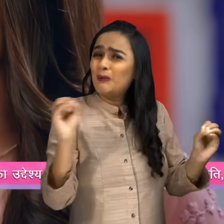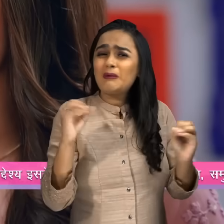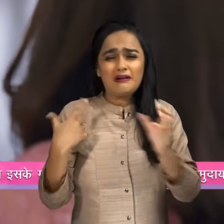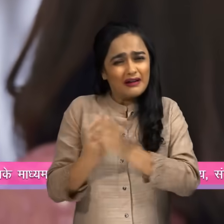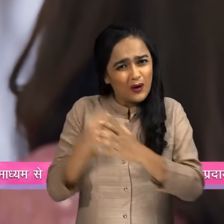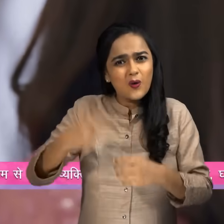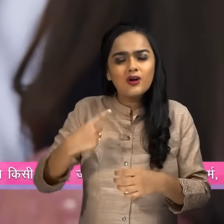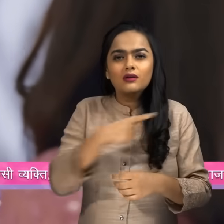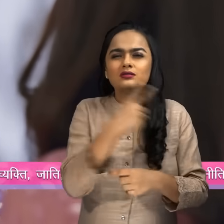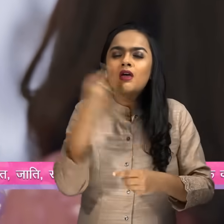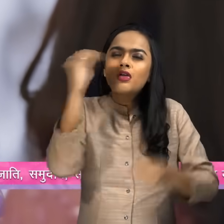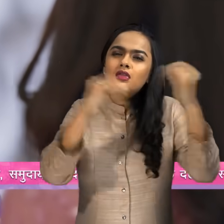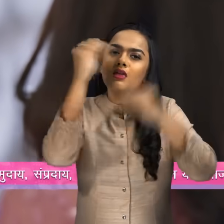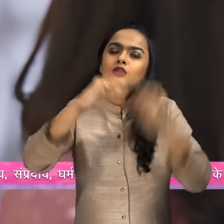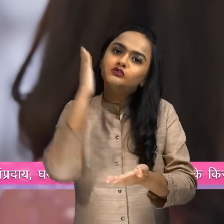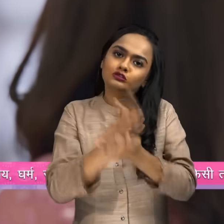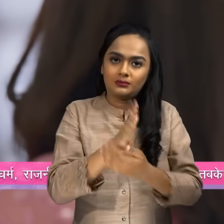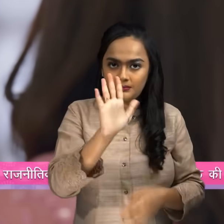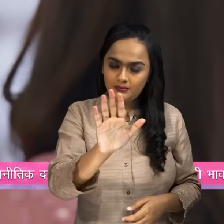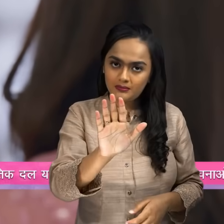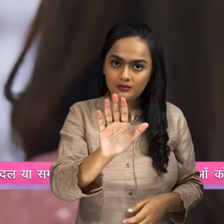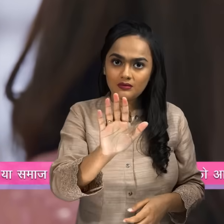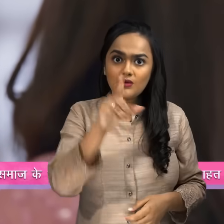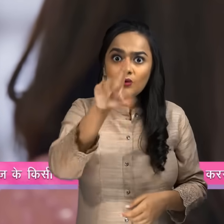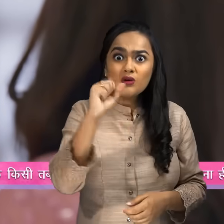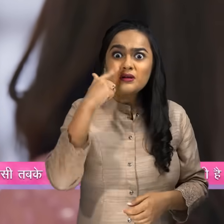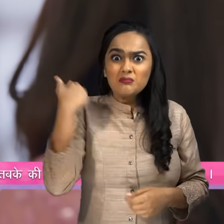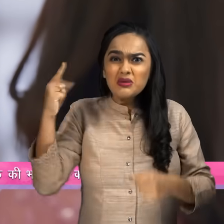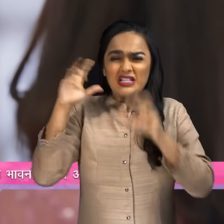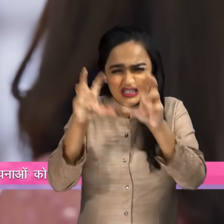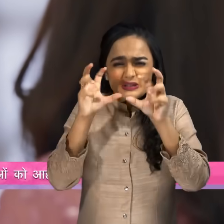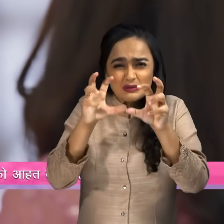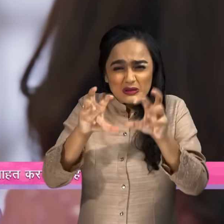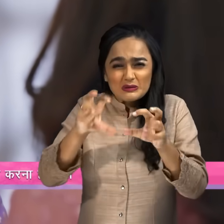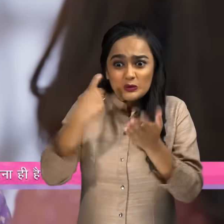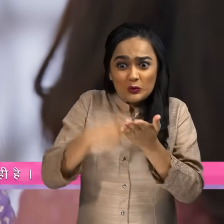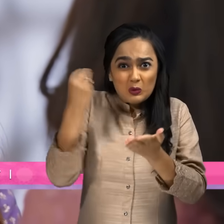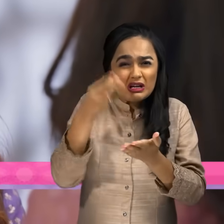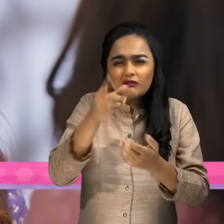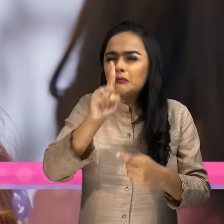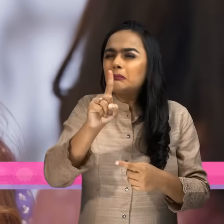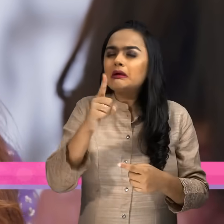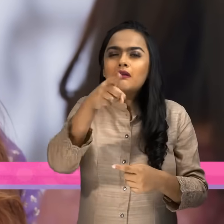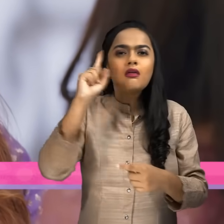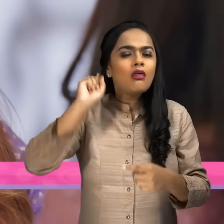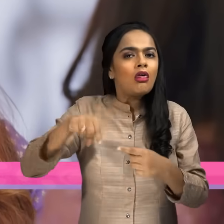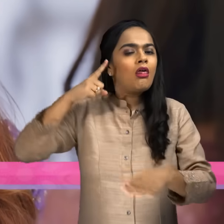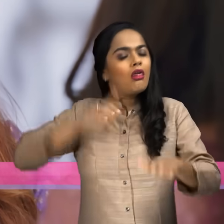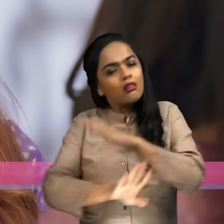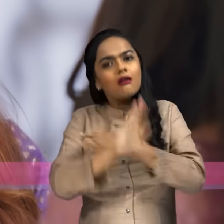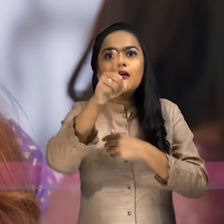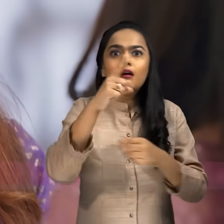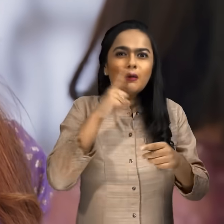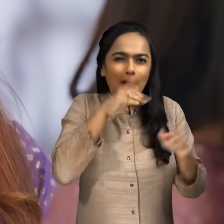देखती कॉलेज में। ये रोना तो तू रोना छोड़ दे। तेरे भाई तुझ पर कितनी भी पाबंदियां लगा लेंगे ना,